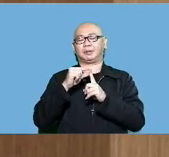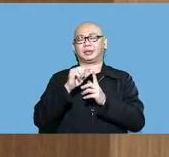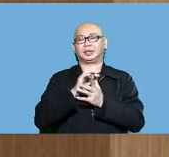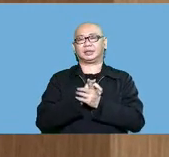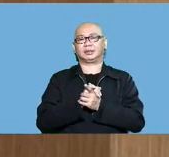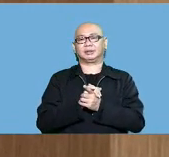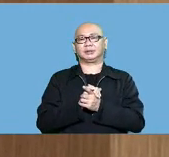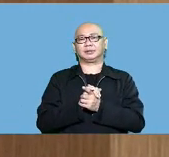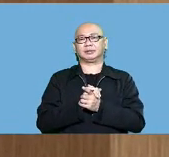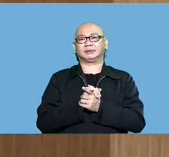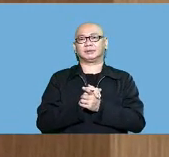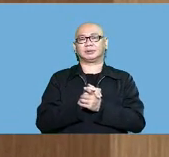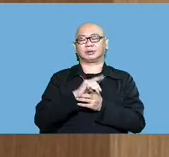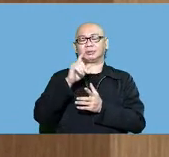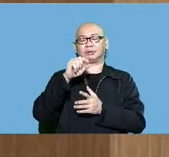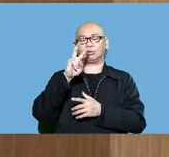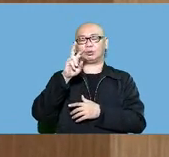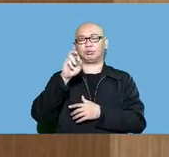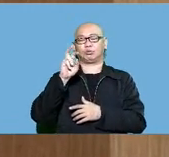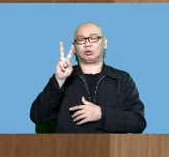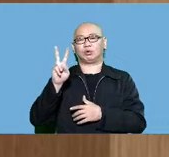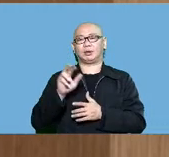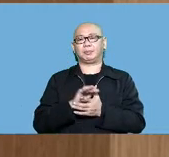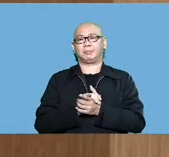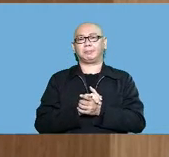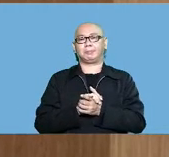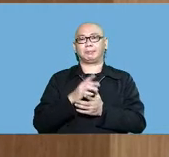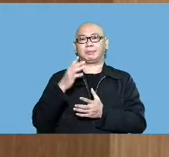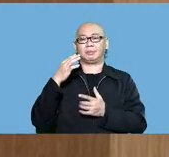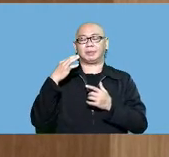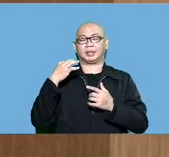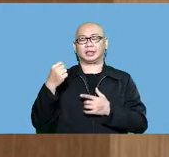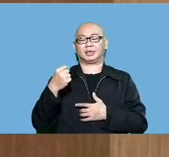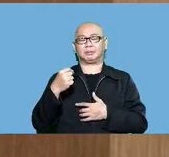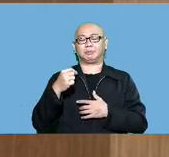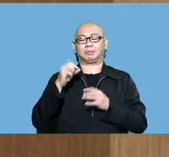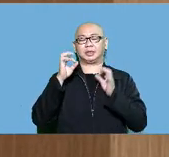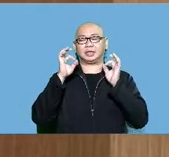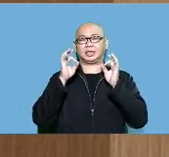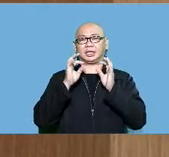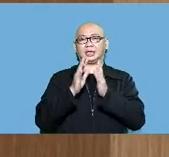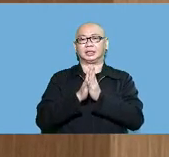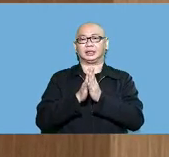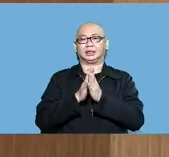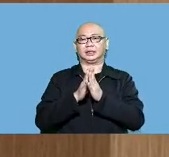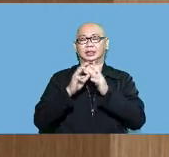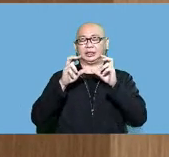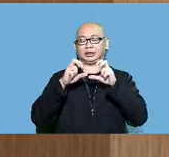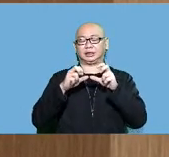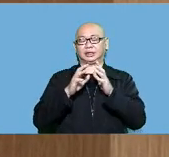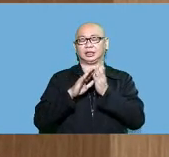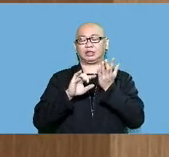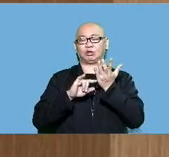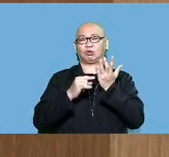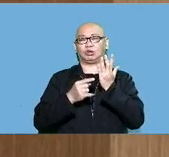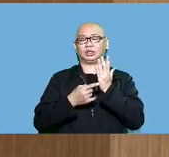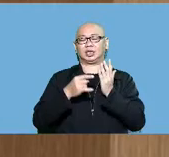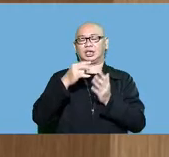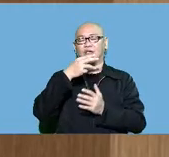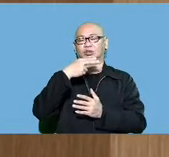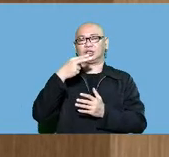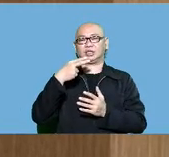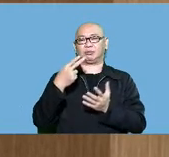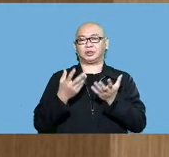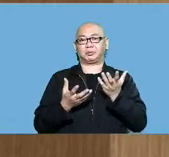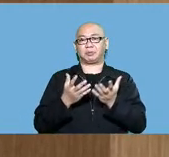miring 2022. Menteri Pendidikan, Kebudayaan, Riset dan Teknologi Republik Indonesia